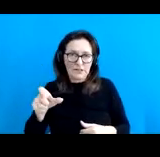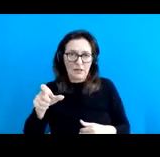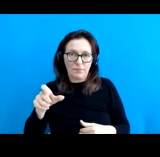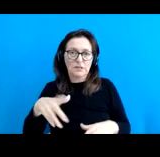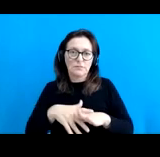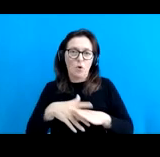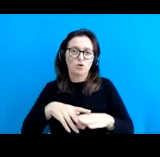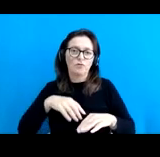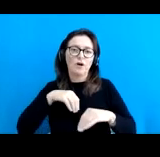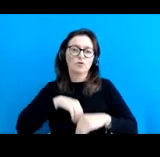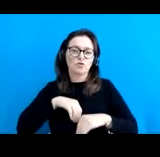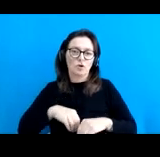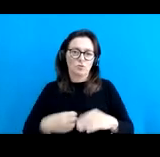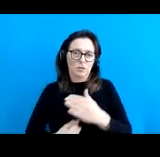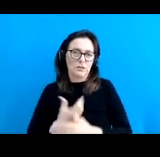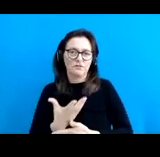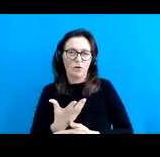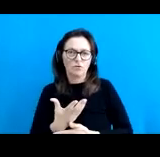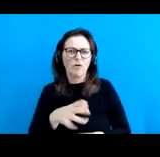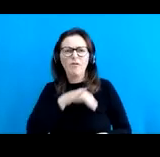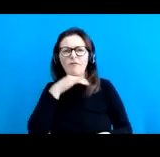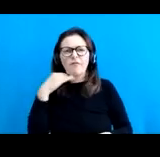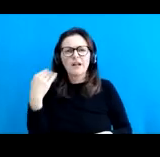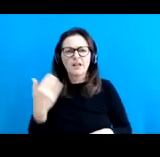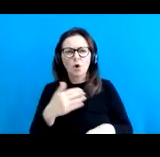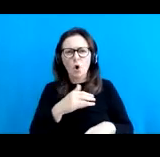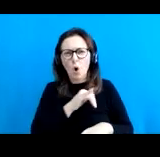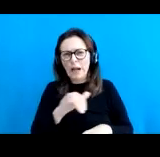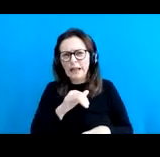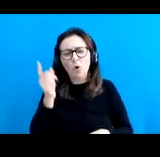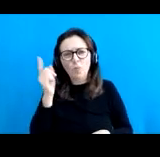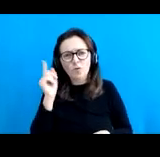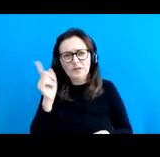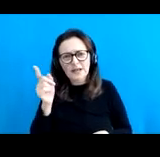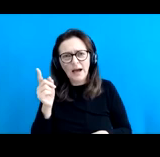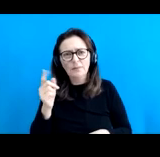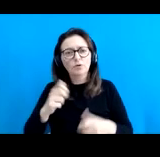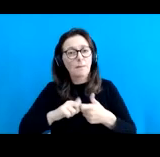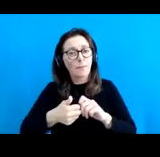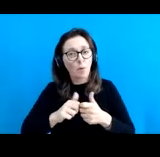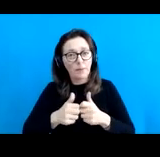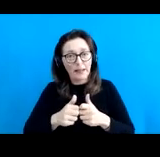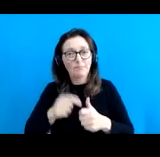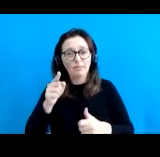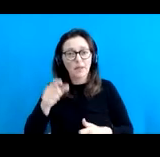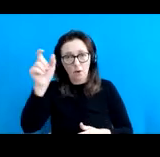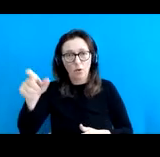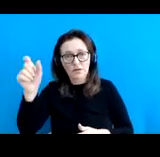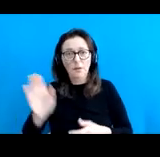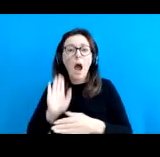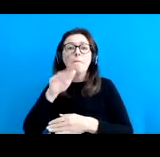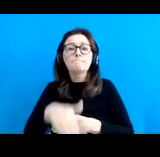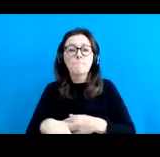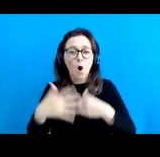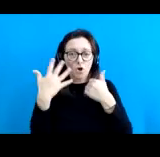let opozarjamo na prioritetno obravnavo problematike odraslih ljudi z motnjami v duševnem razvoju po 26.